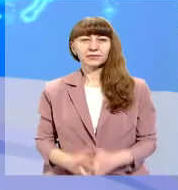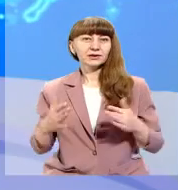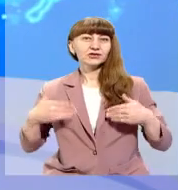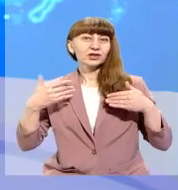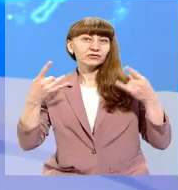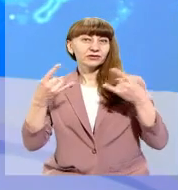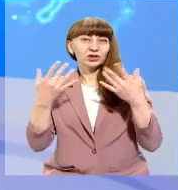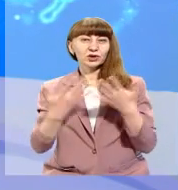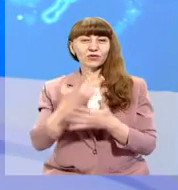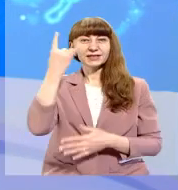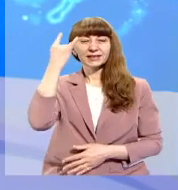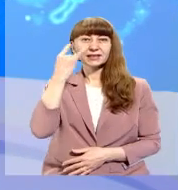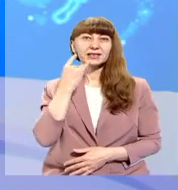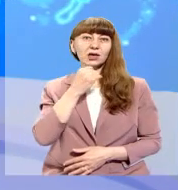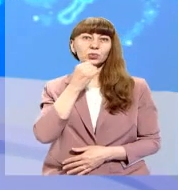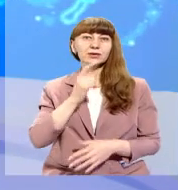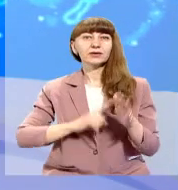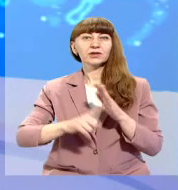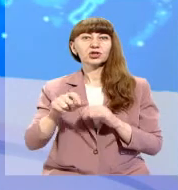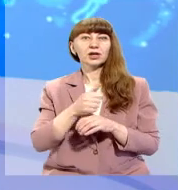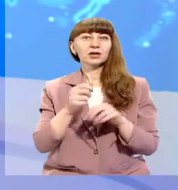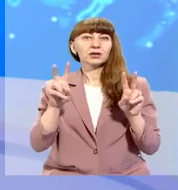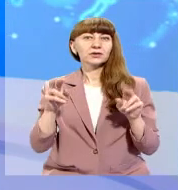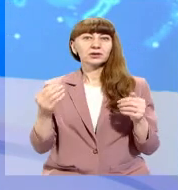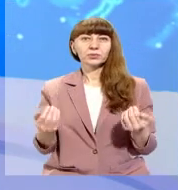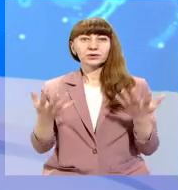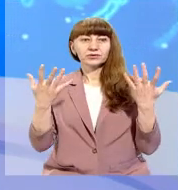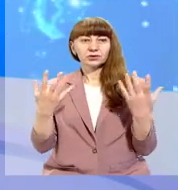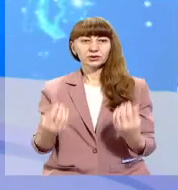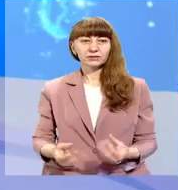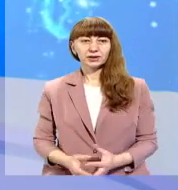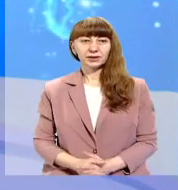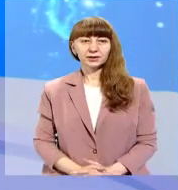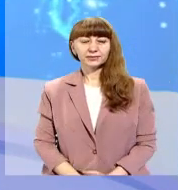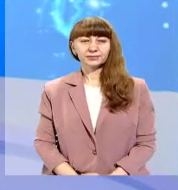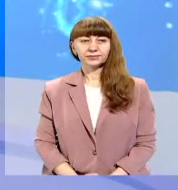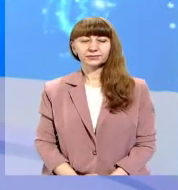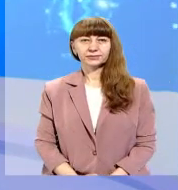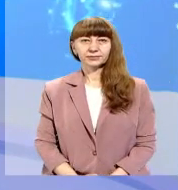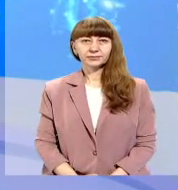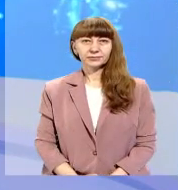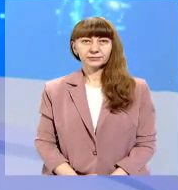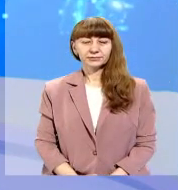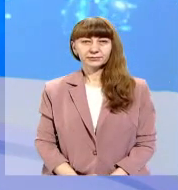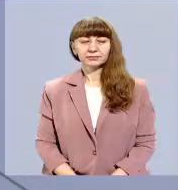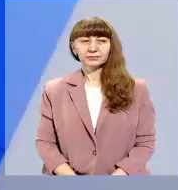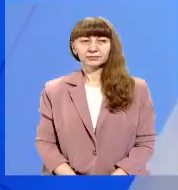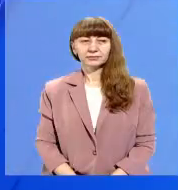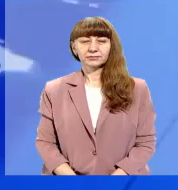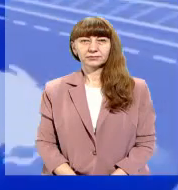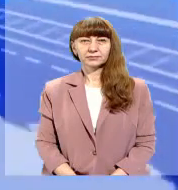Здравствуйте в эфире новости в студии Алма Зана манке динова сурдоперевод Светланы слесаря коротко о главном на